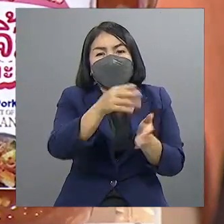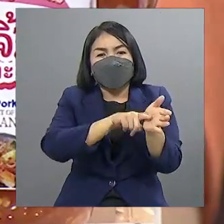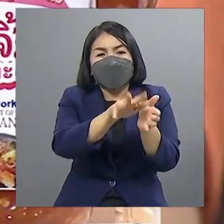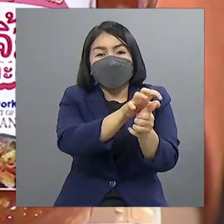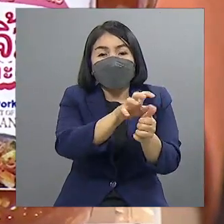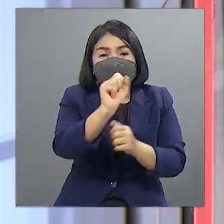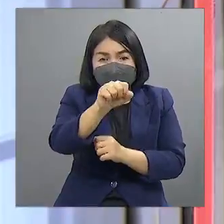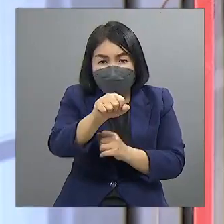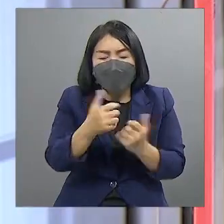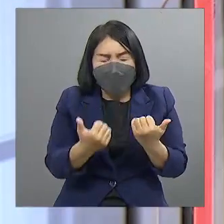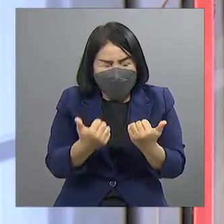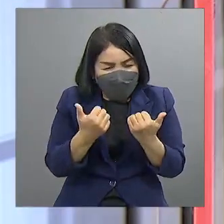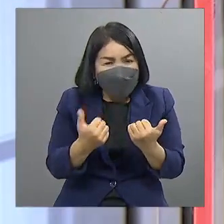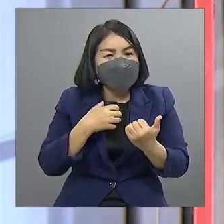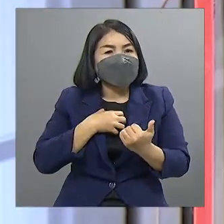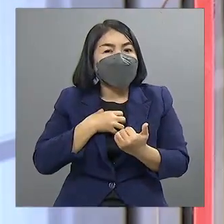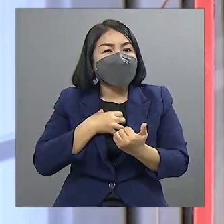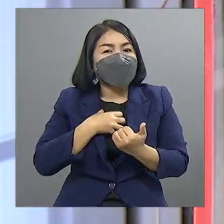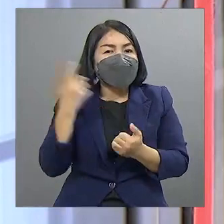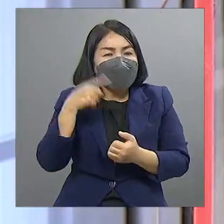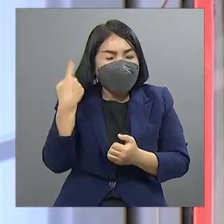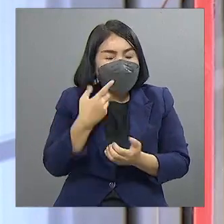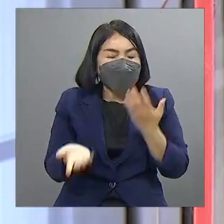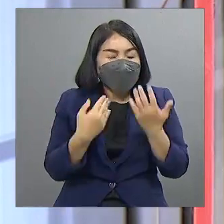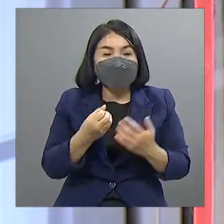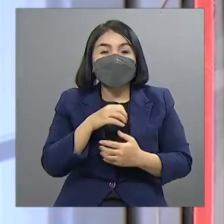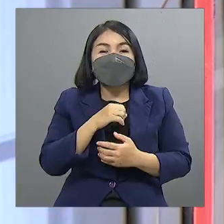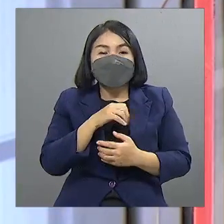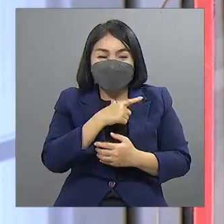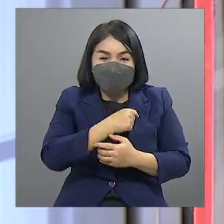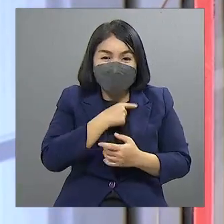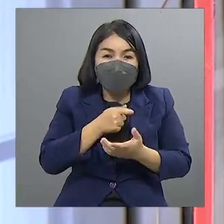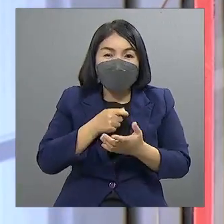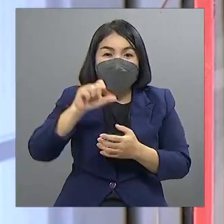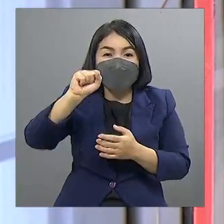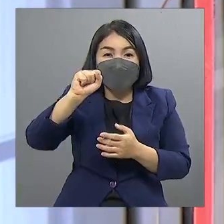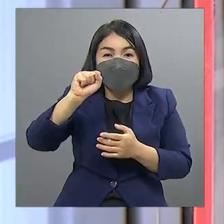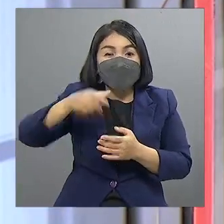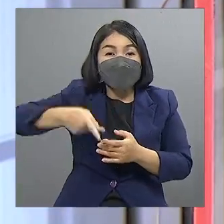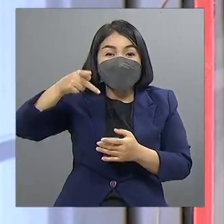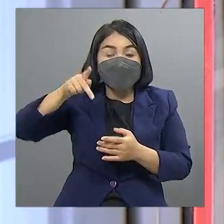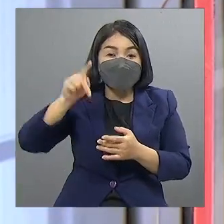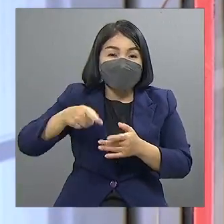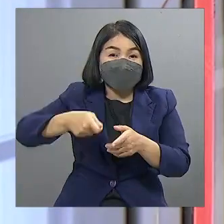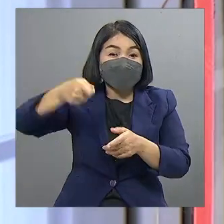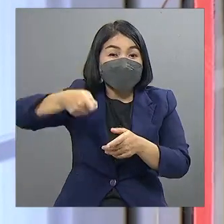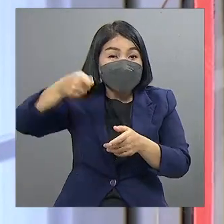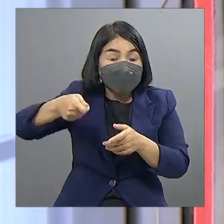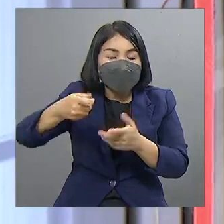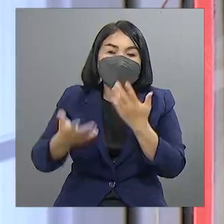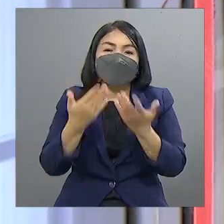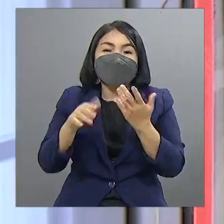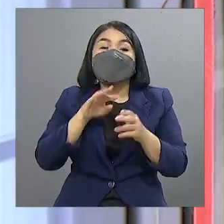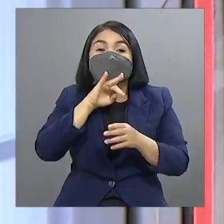ะเอาใจคนกินหมูกระทะกินซุกี้และก็อยากจะส่งต่อความอร่อยให้กับคุณผู้ชมที่ทางบ้านนะครับร่วมในรายการผ่านวิดีโอคอลกับเราในวัน